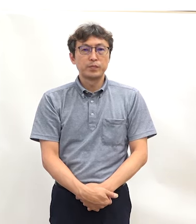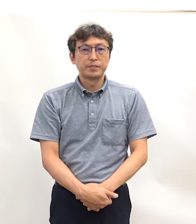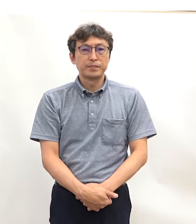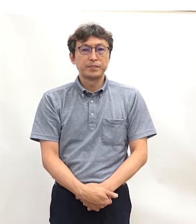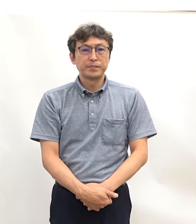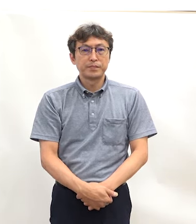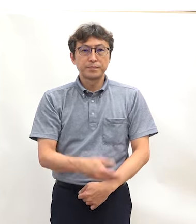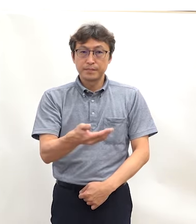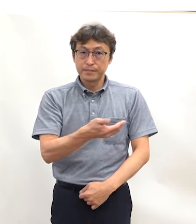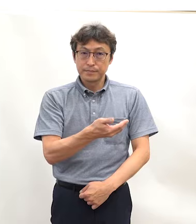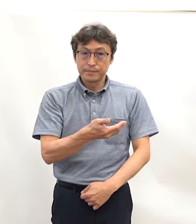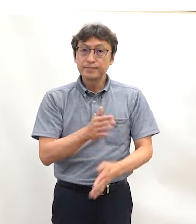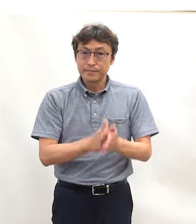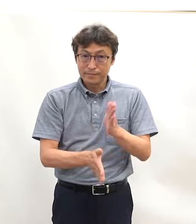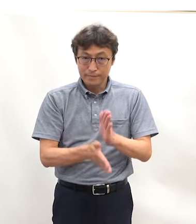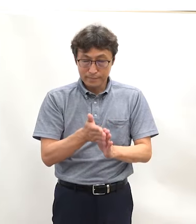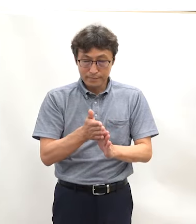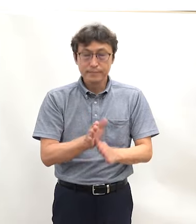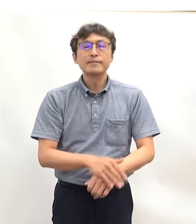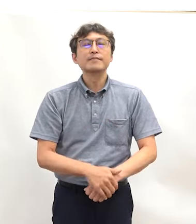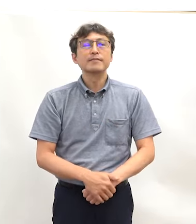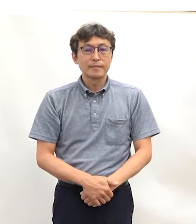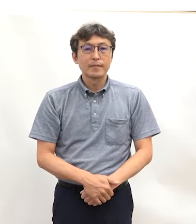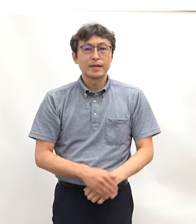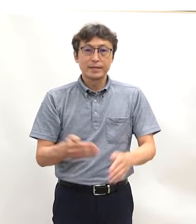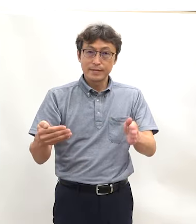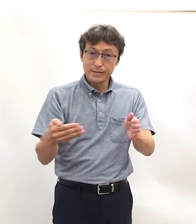よろしいでしょうか。 はい、 はい、 それでは以